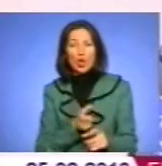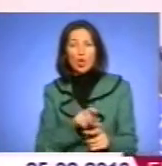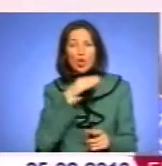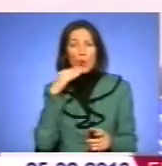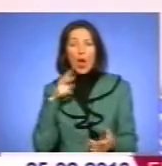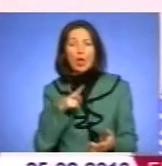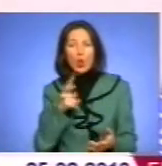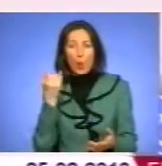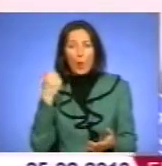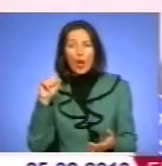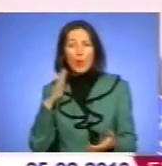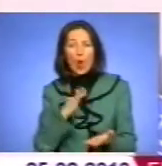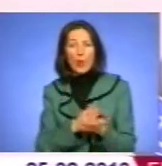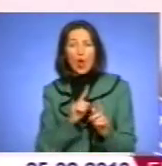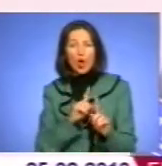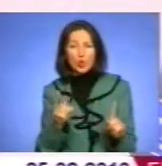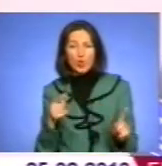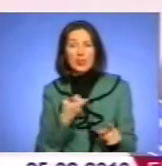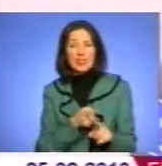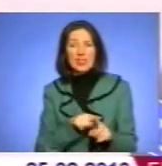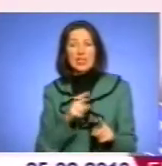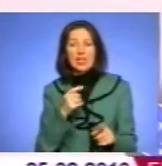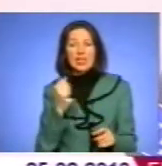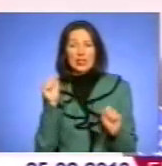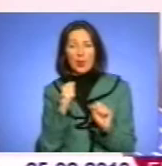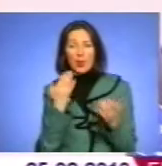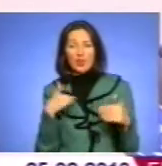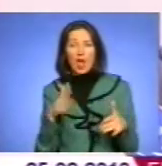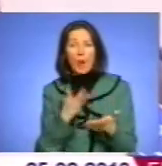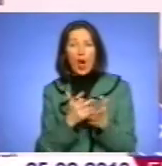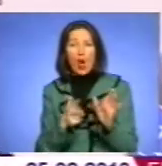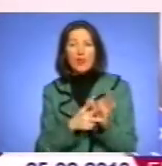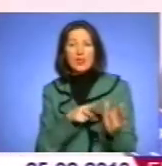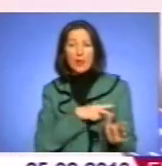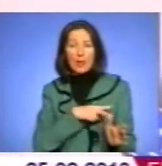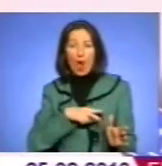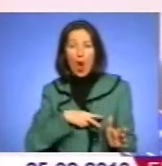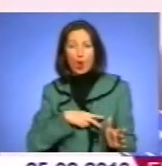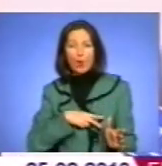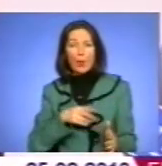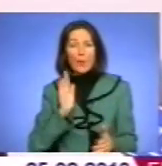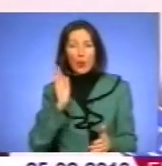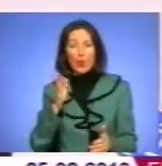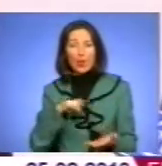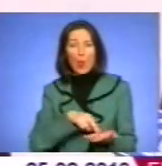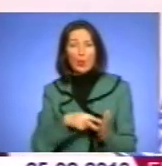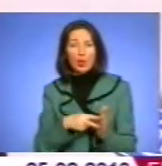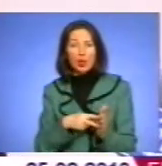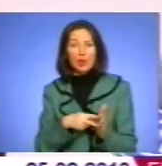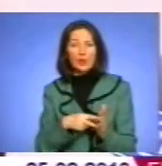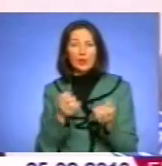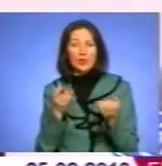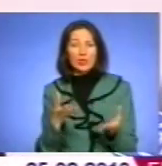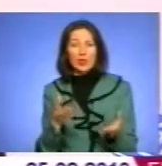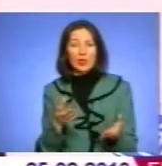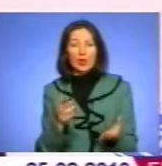здобутків маю, особливо цієї зими. Вже маю 8 нагород. І в майбутньому планую, звичайно,